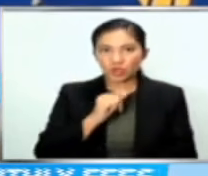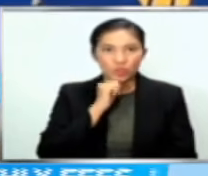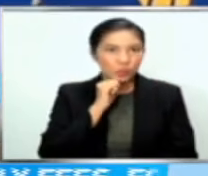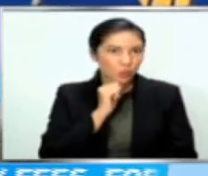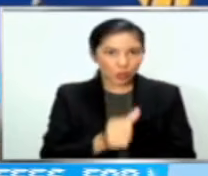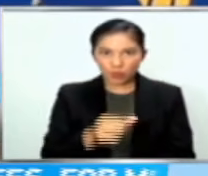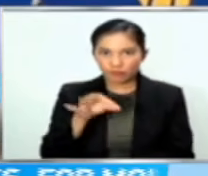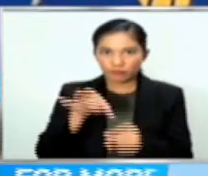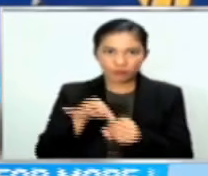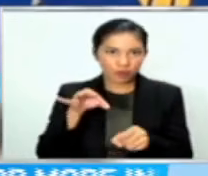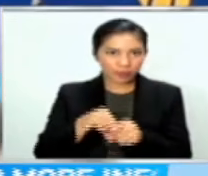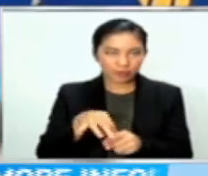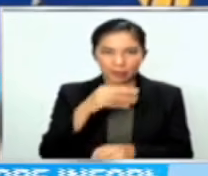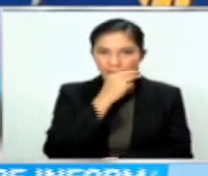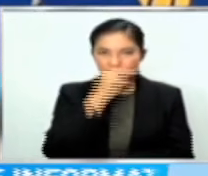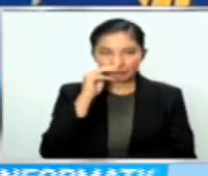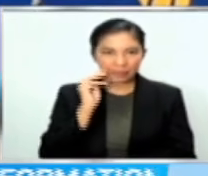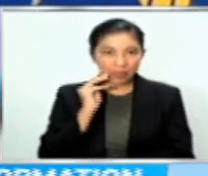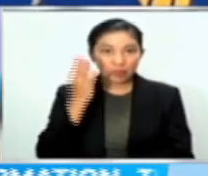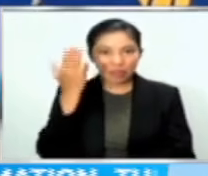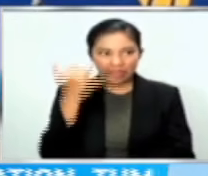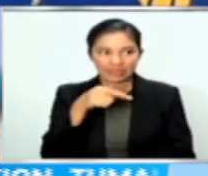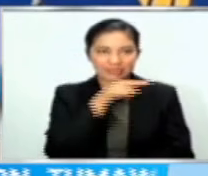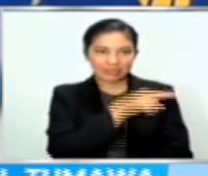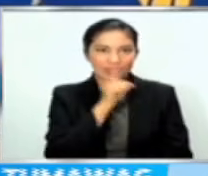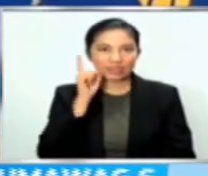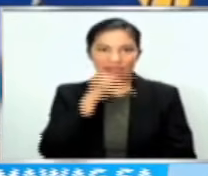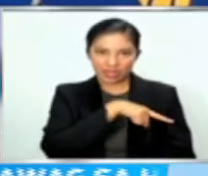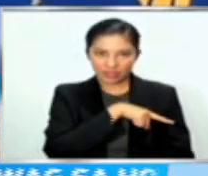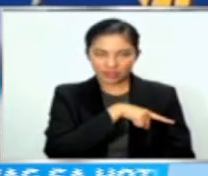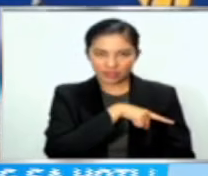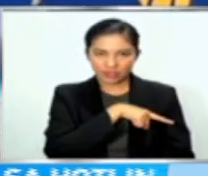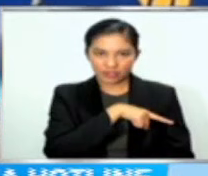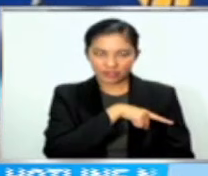ability intellectually or what. But